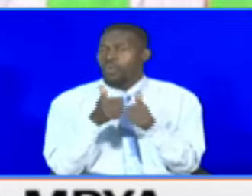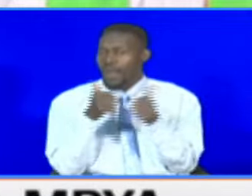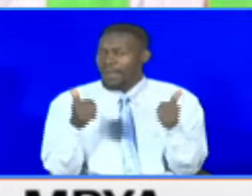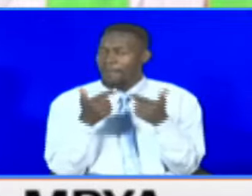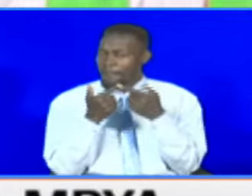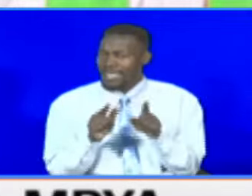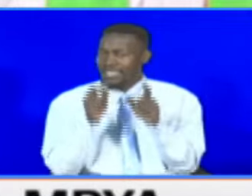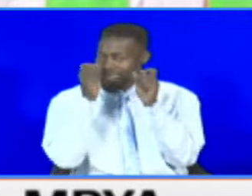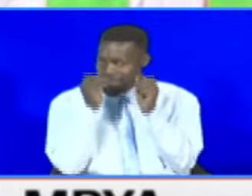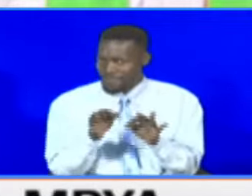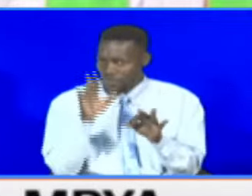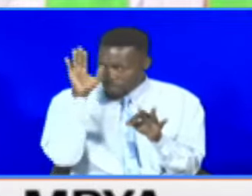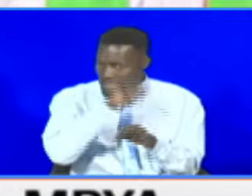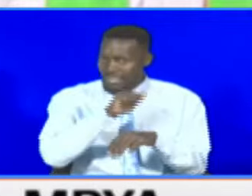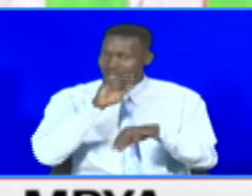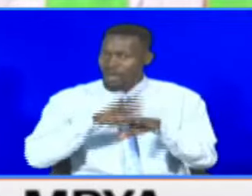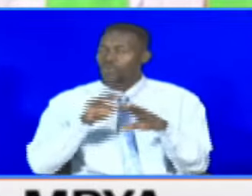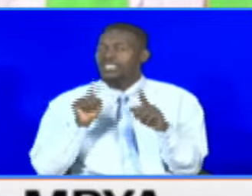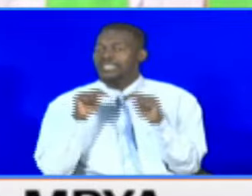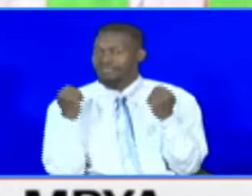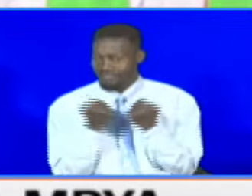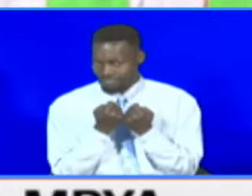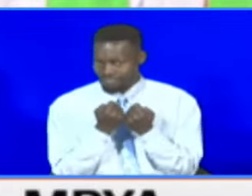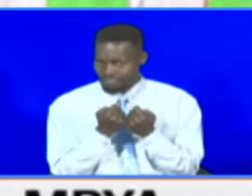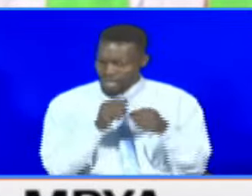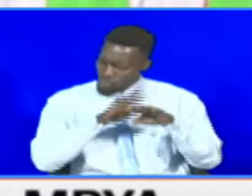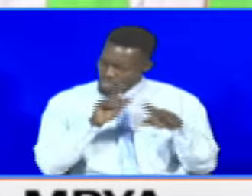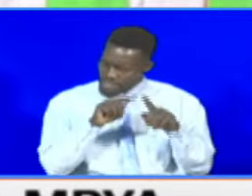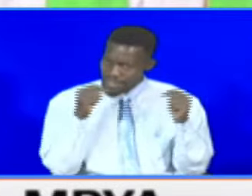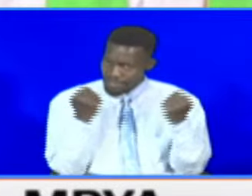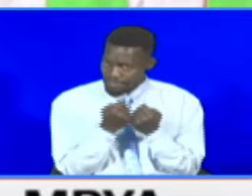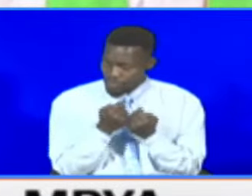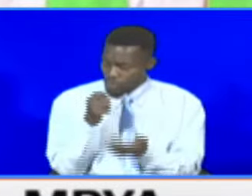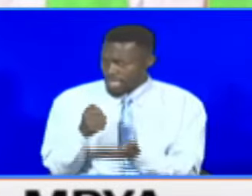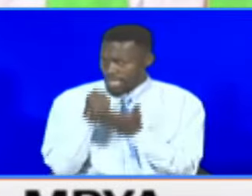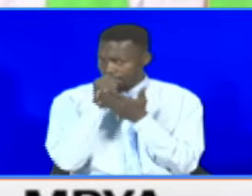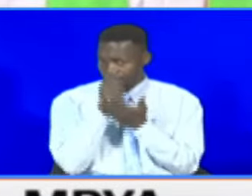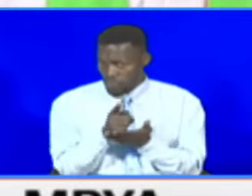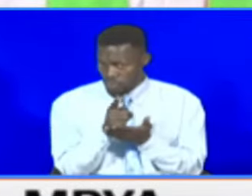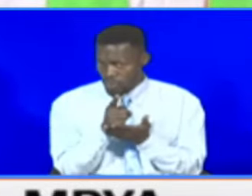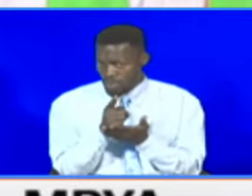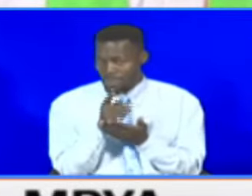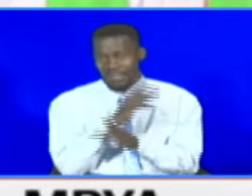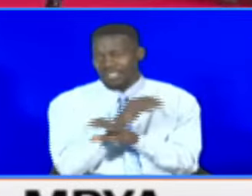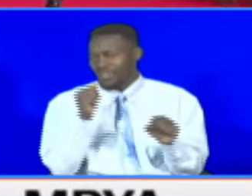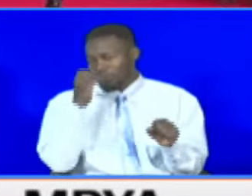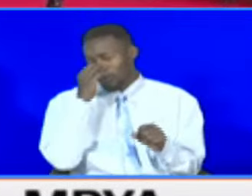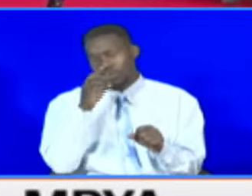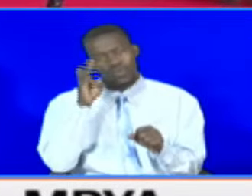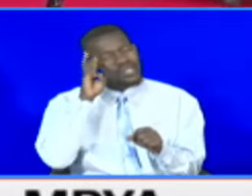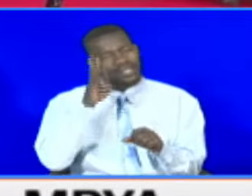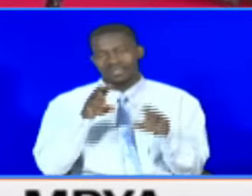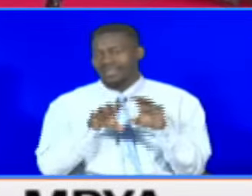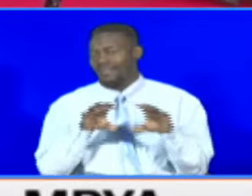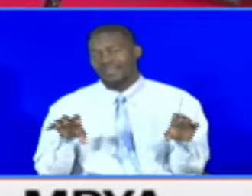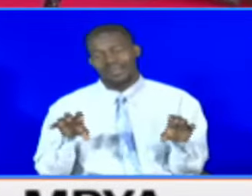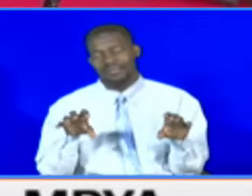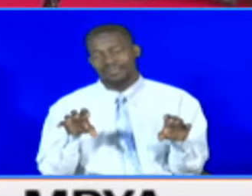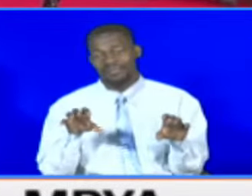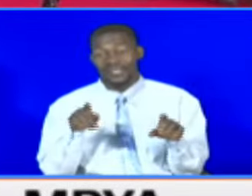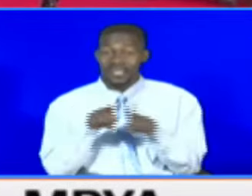ukikosa timu nzuri ya kukushikilia na kukusaidia, rais utapata matatizo. Rais alisisitiza